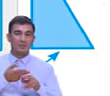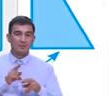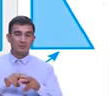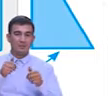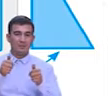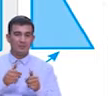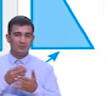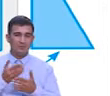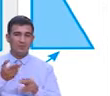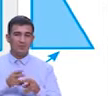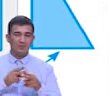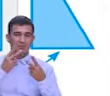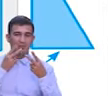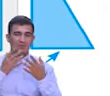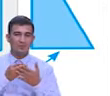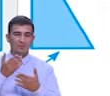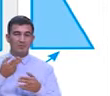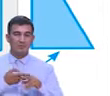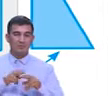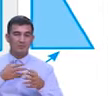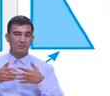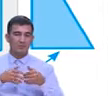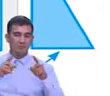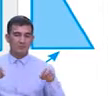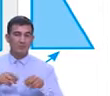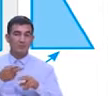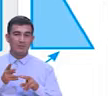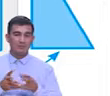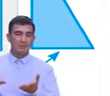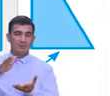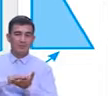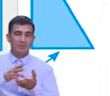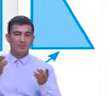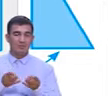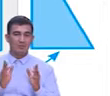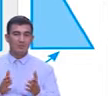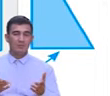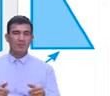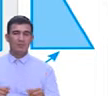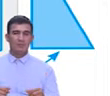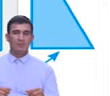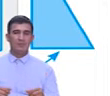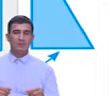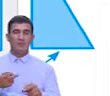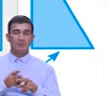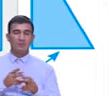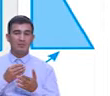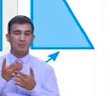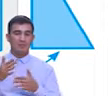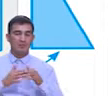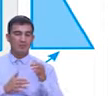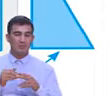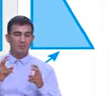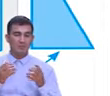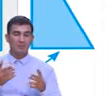nusxasi tasvirlangan shaffof qog'ozni ag'darib olishga to'g'ri keladi. Demak, bu amaliy